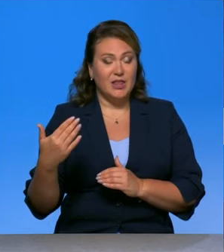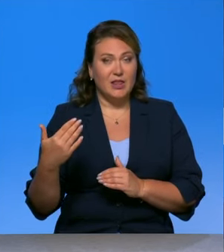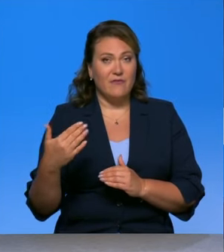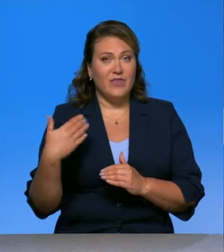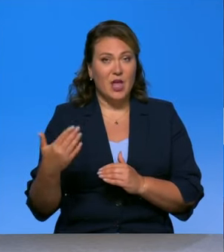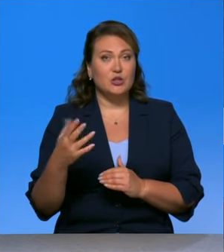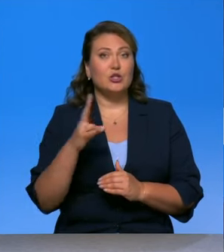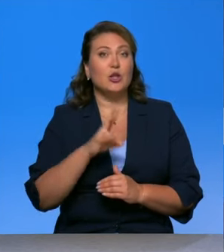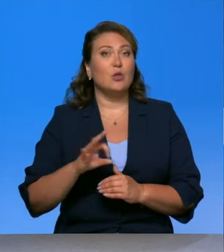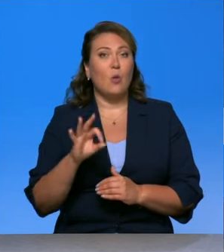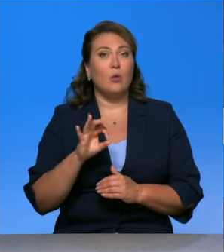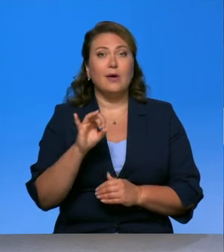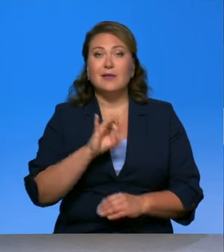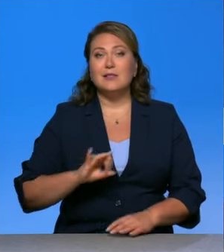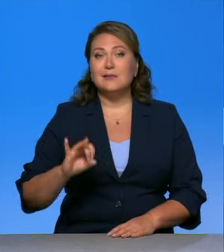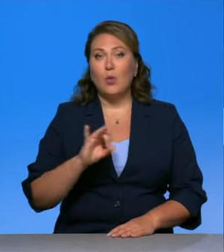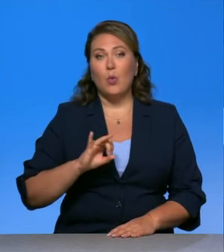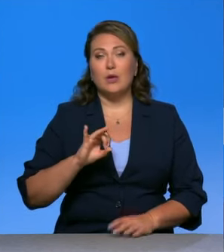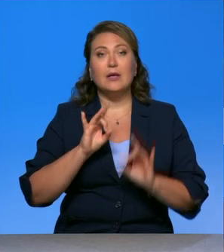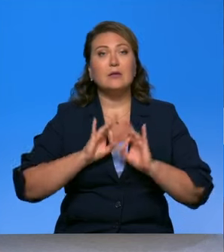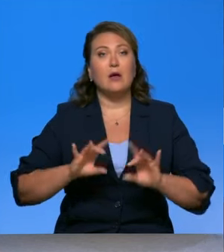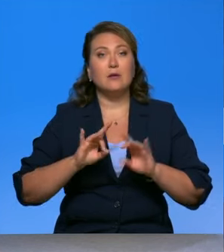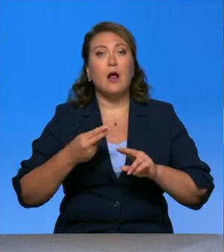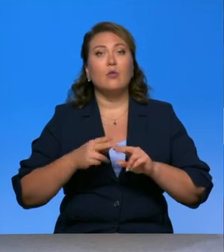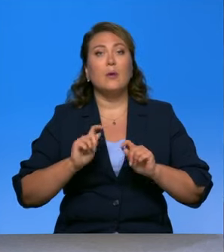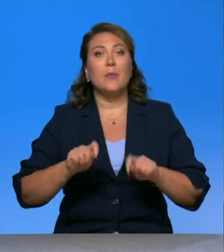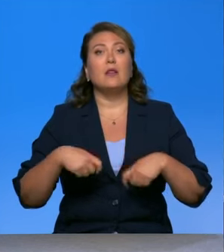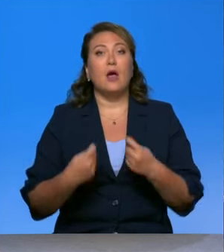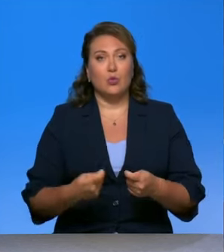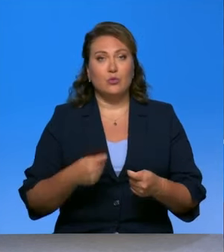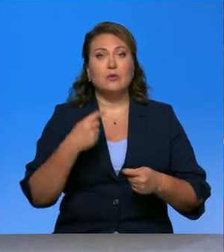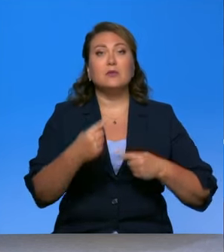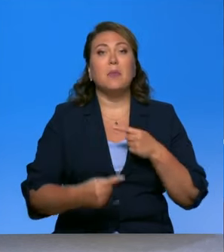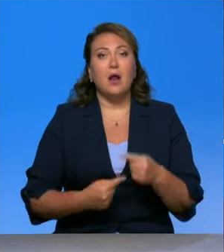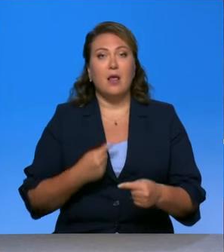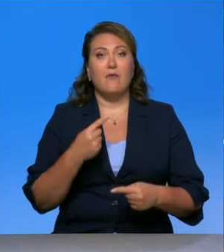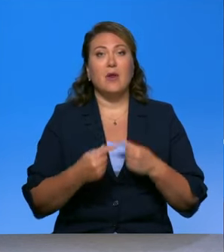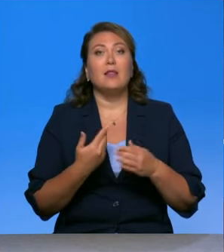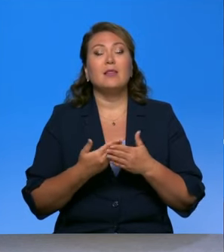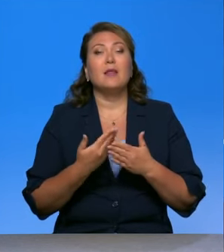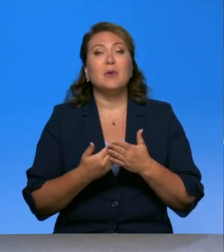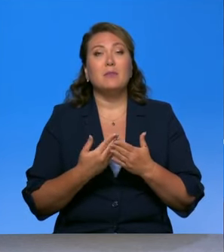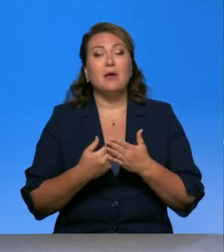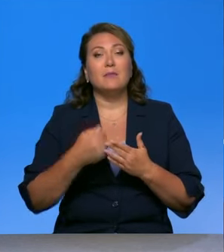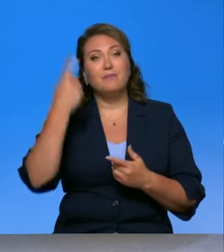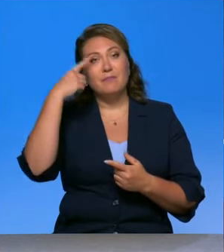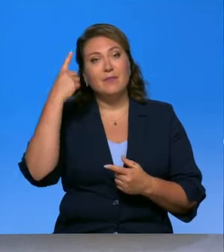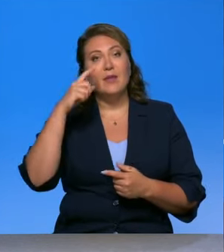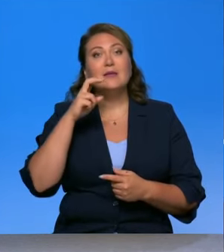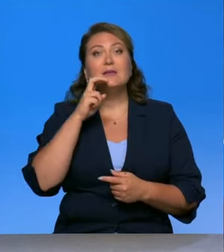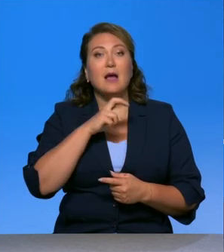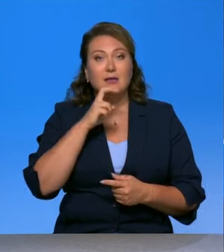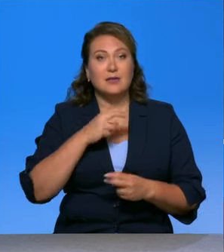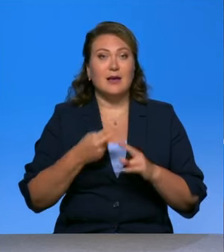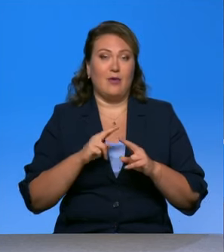истории, рассказы, которые передают из поколения в поколение, да, вот те же самые народные сказки, которые у нас есть, это достаточно часто